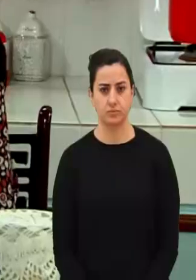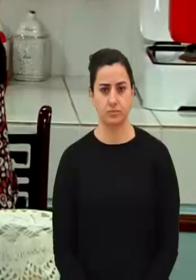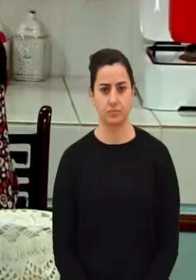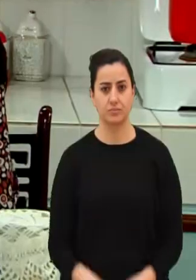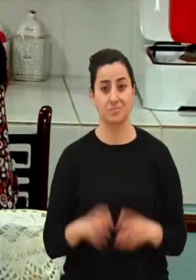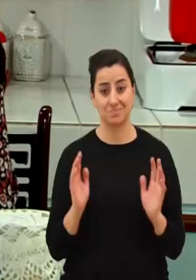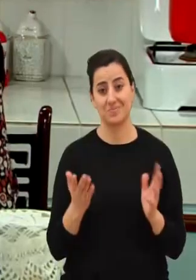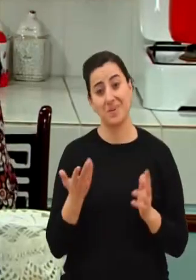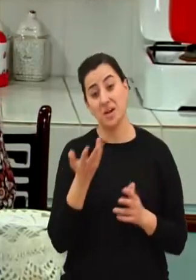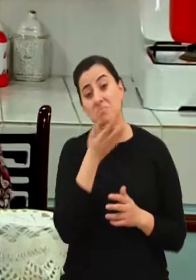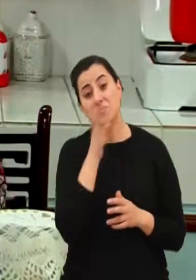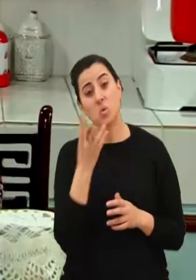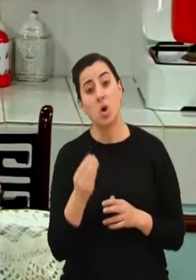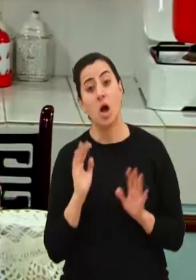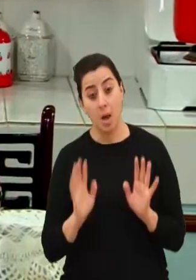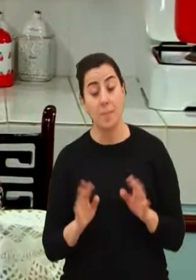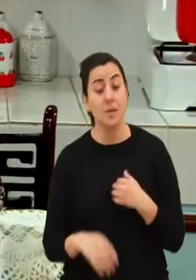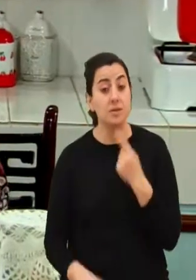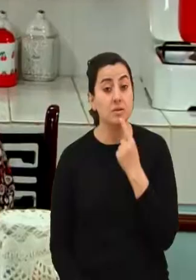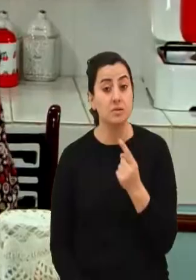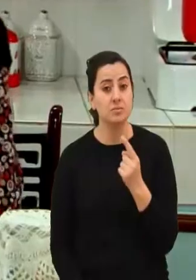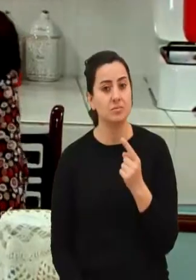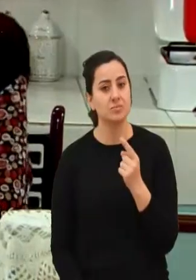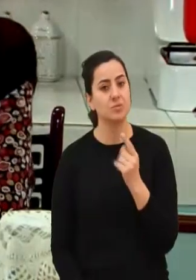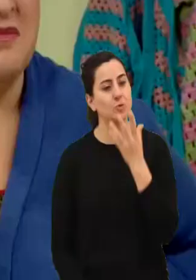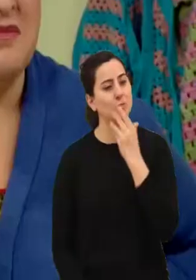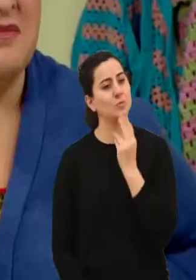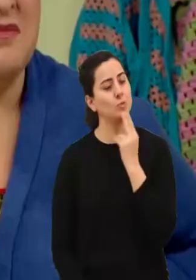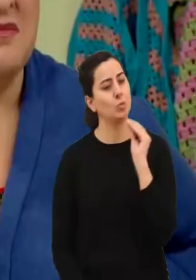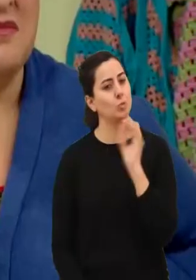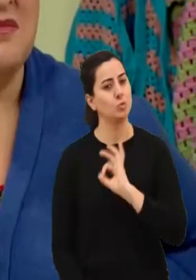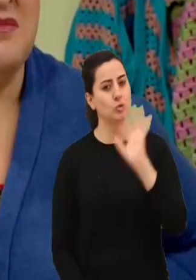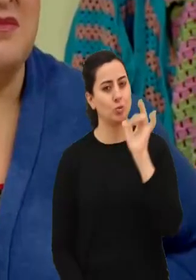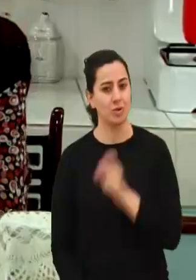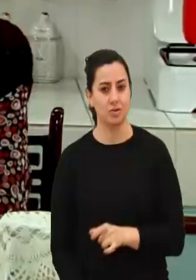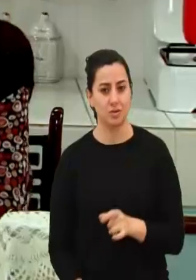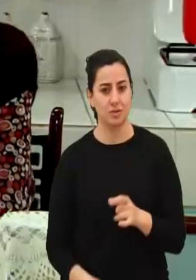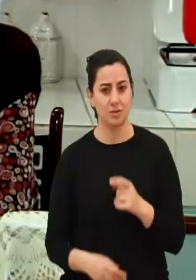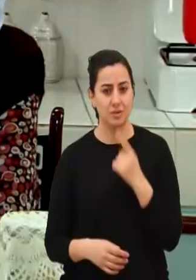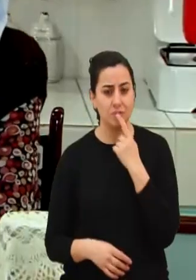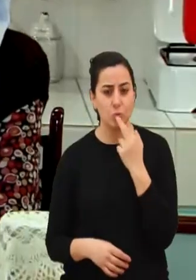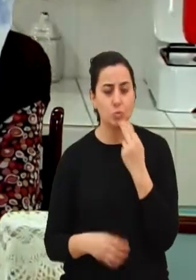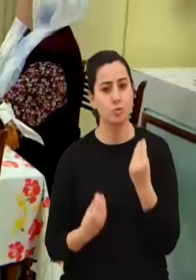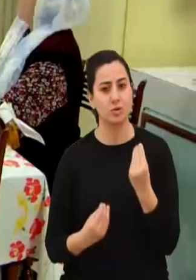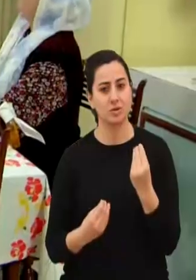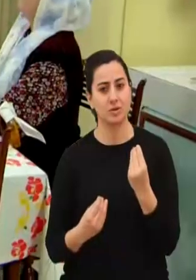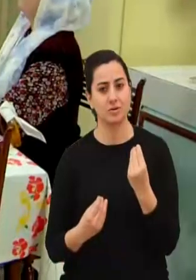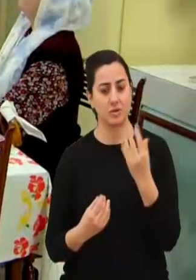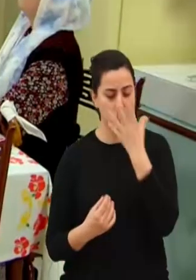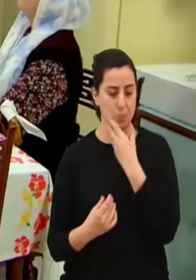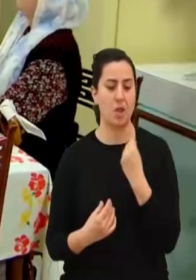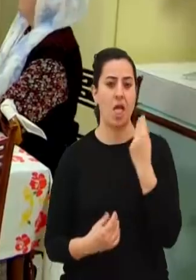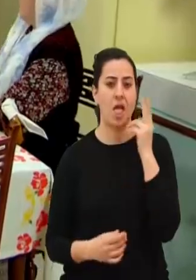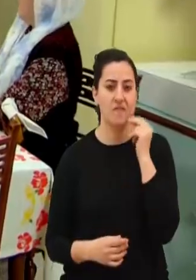Ne o nereden bilesin? Ama diyeyim sana bir şey, çok hızlı çocuk idi, çok. Dili güzel ama